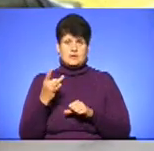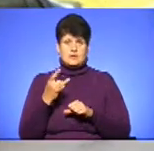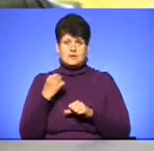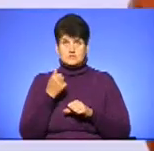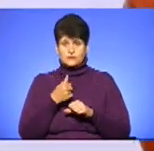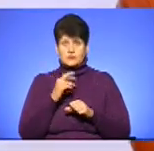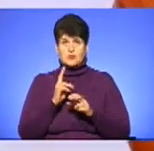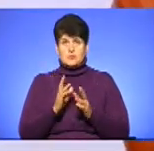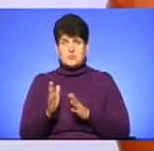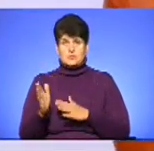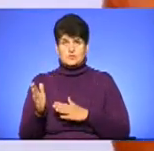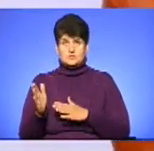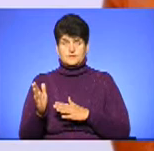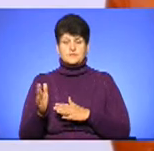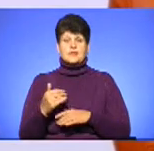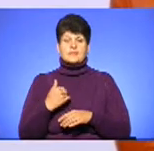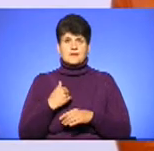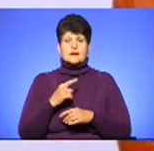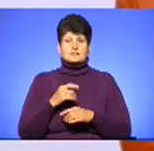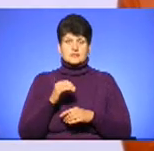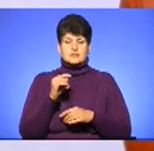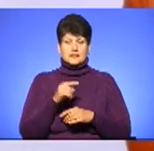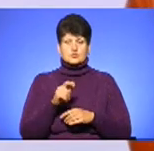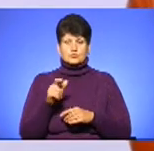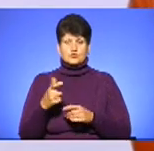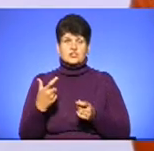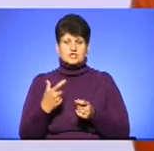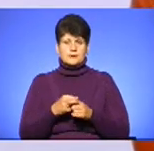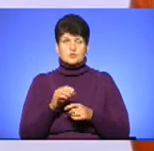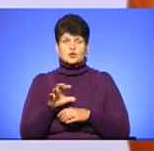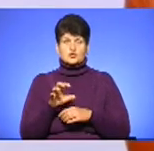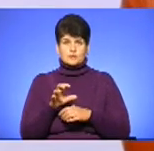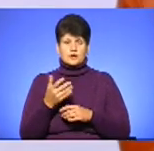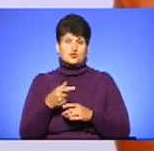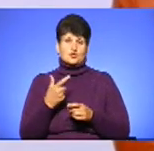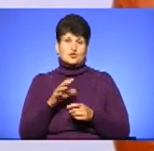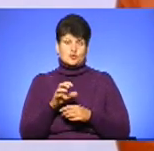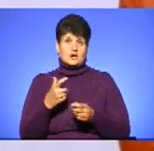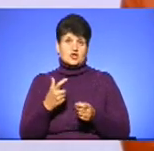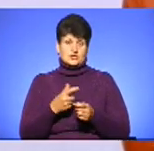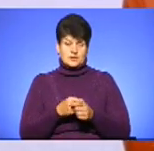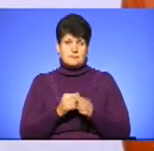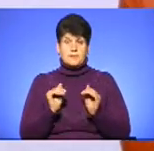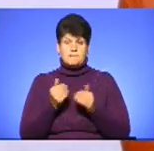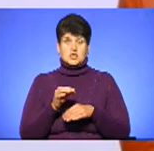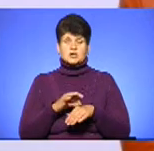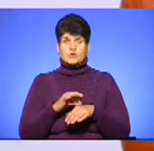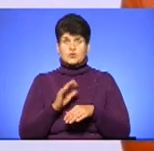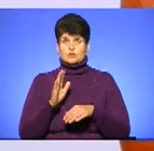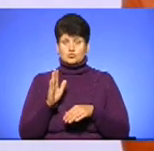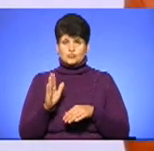як положено. Я тільки за те, щоб люди щеплювали собак, тому що якщо собаки будуть щеплені, менше буде хворих